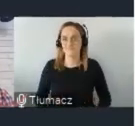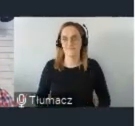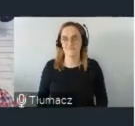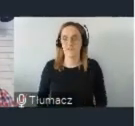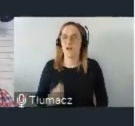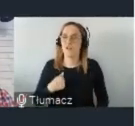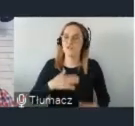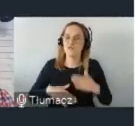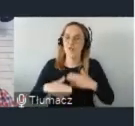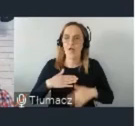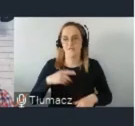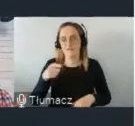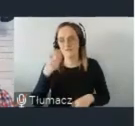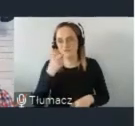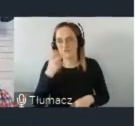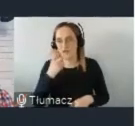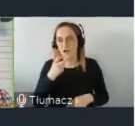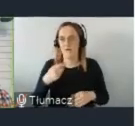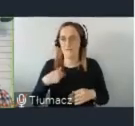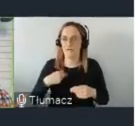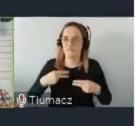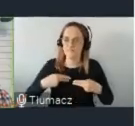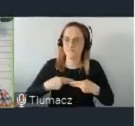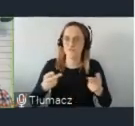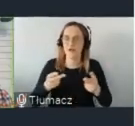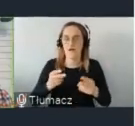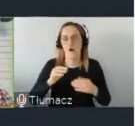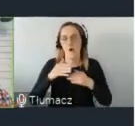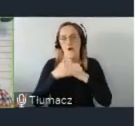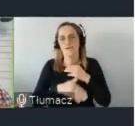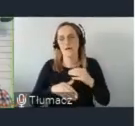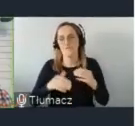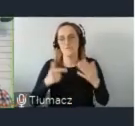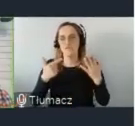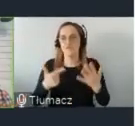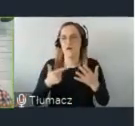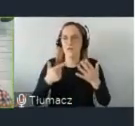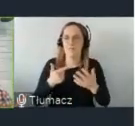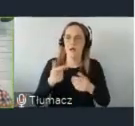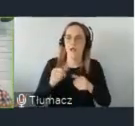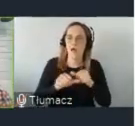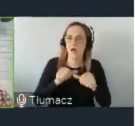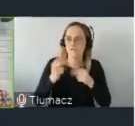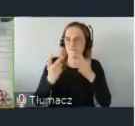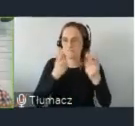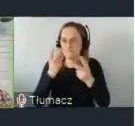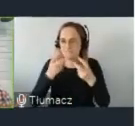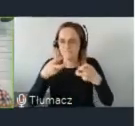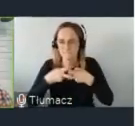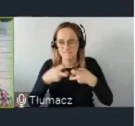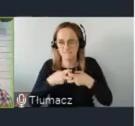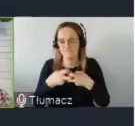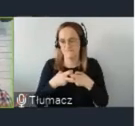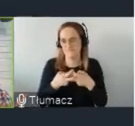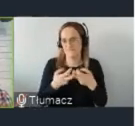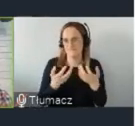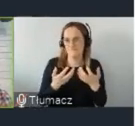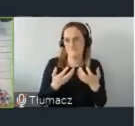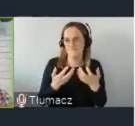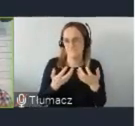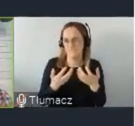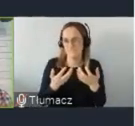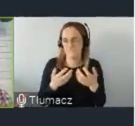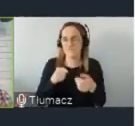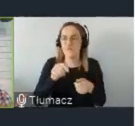Bardzo się cieszę, że ciekawe. Słuchajcie, przekazuję Wam ostatnie moje 7 lat poszukiwań w sieci. Tak, więc raczej są to